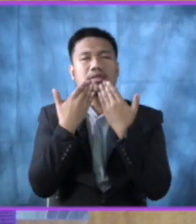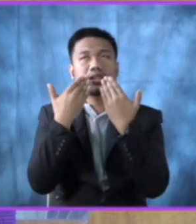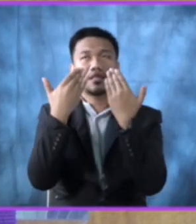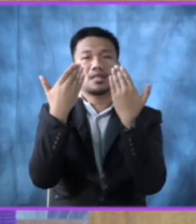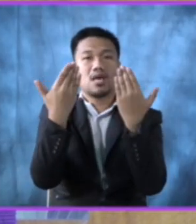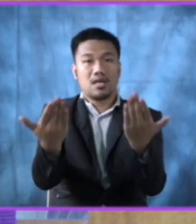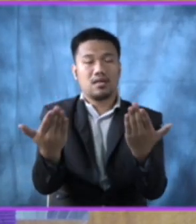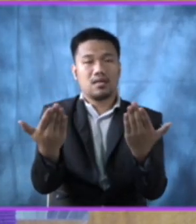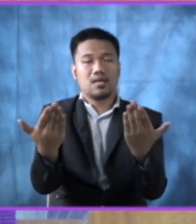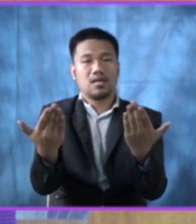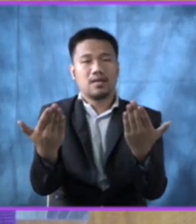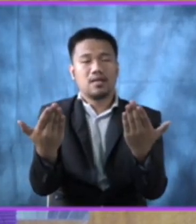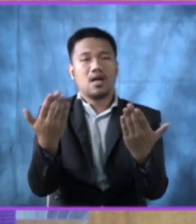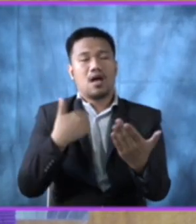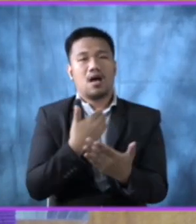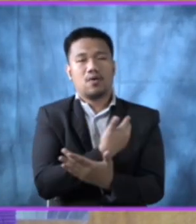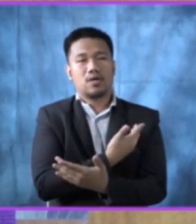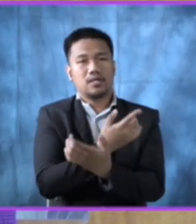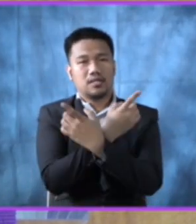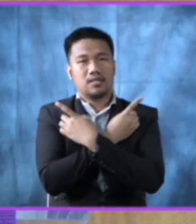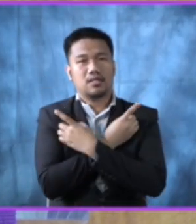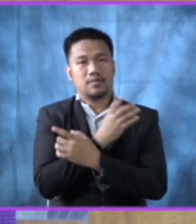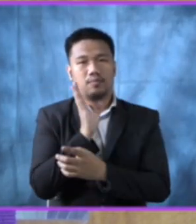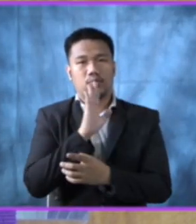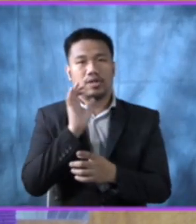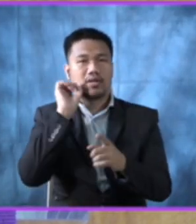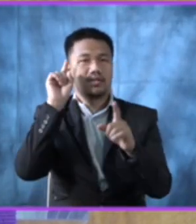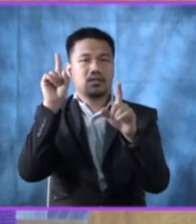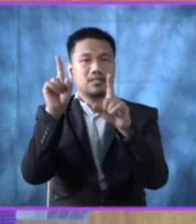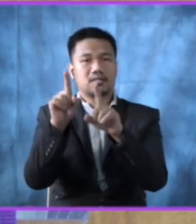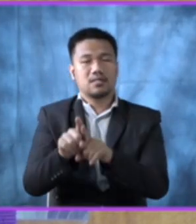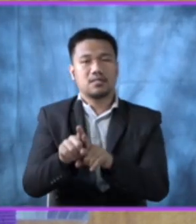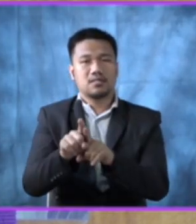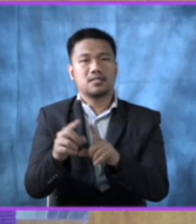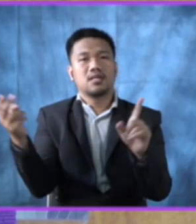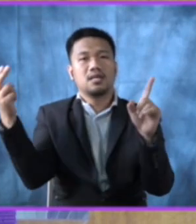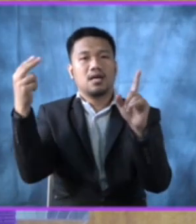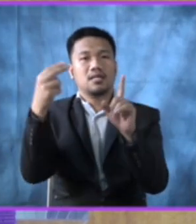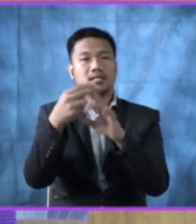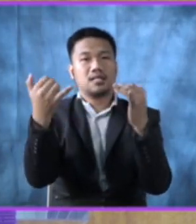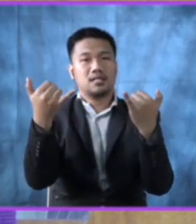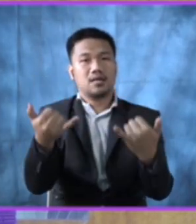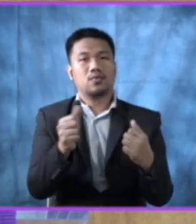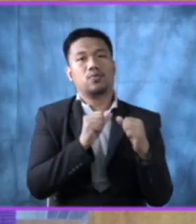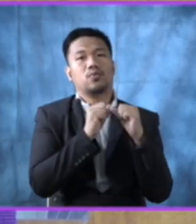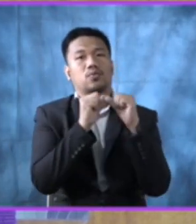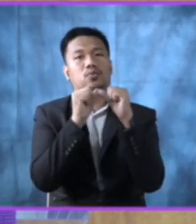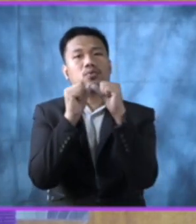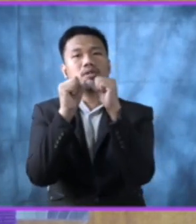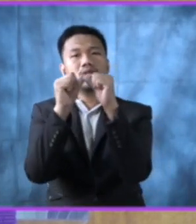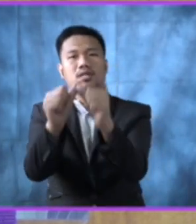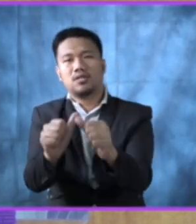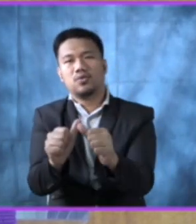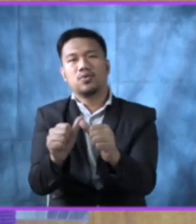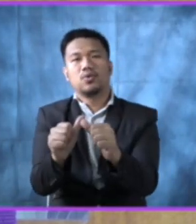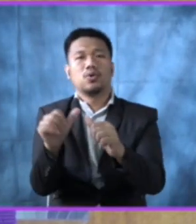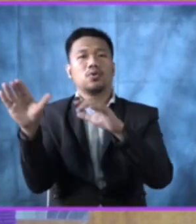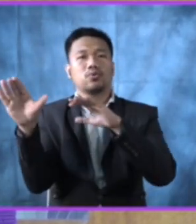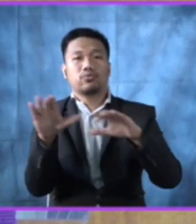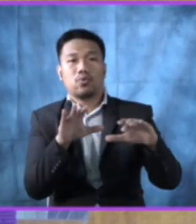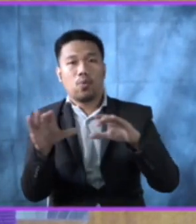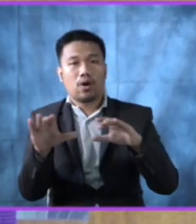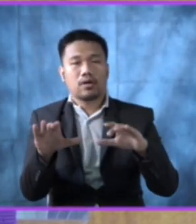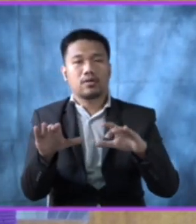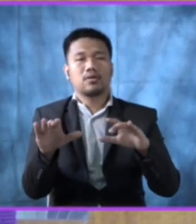mga kapatid natin na sabi nga ay hanggang ngayon tumutupad sa kanilang mga tungkulin, sa